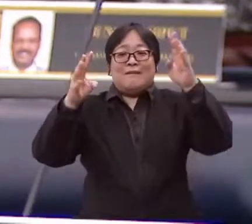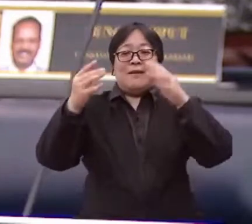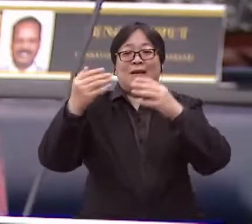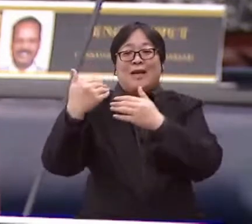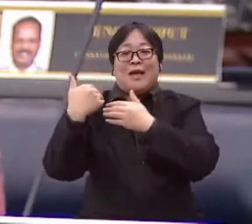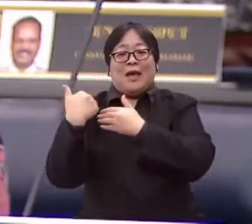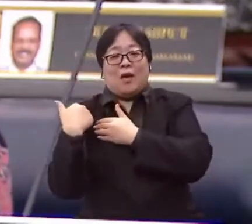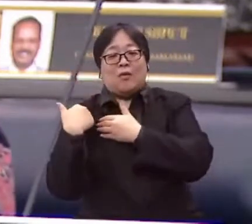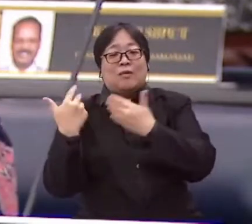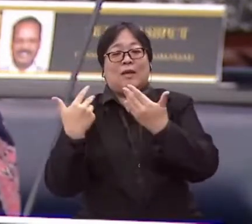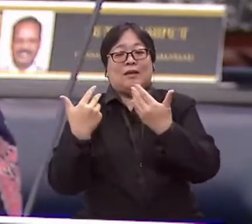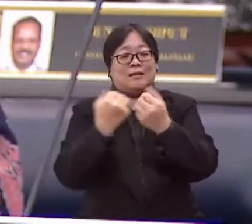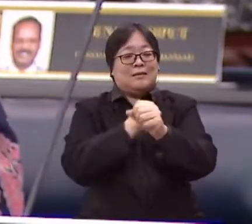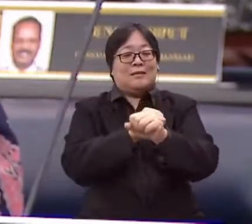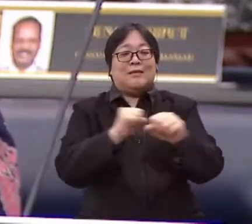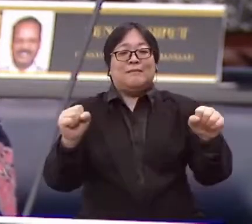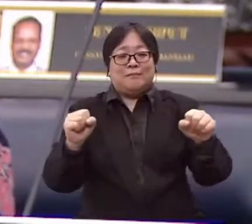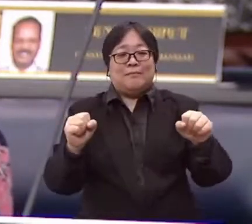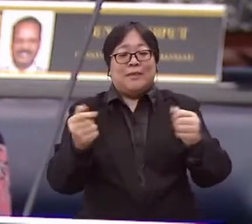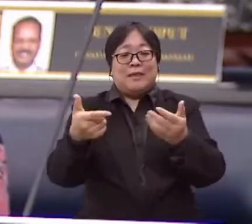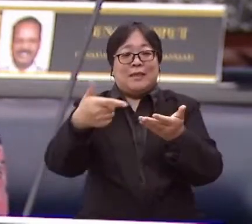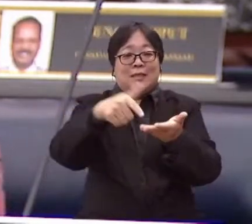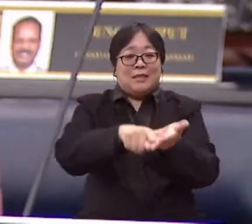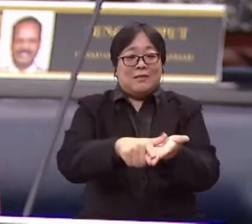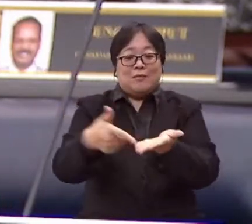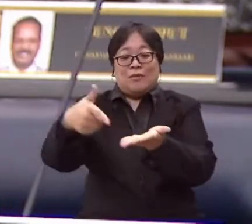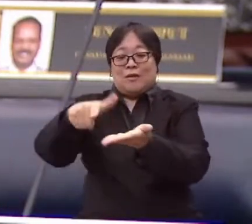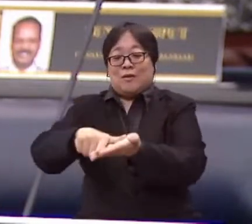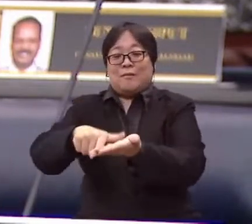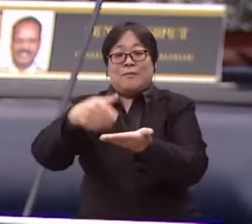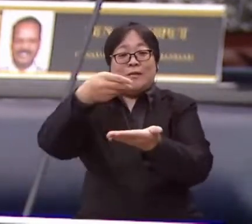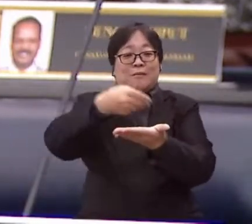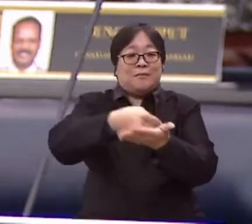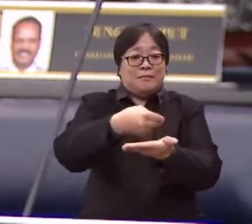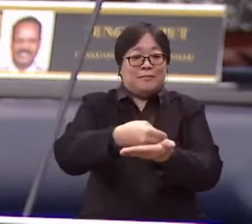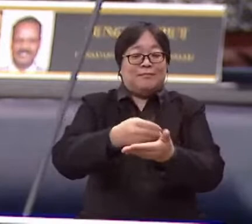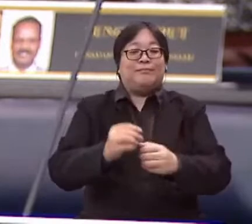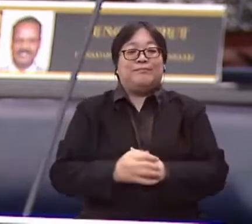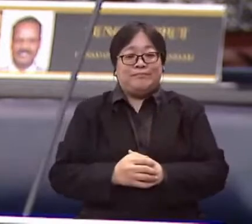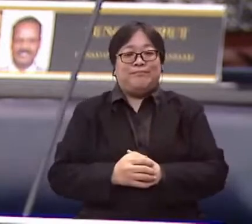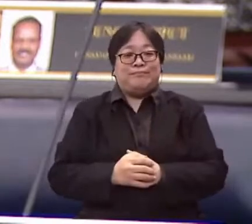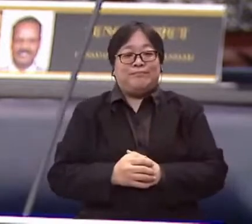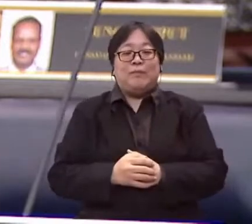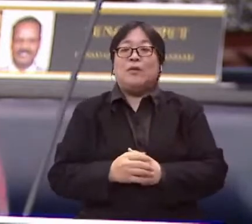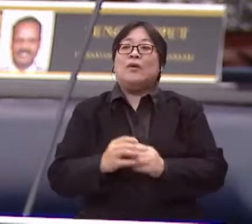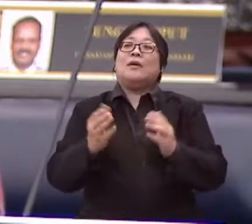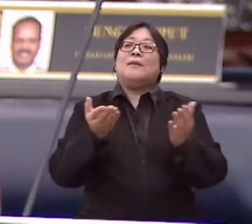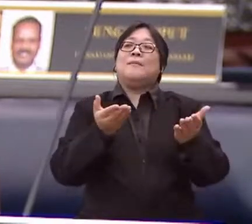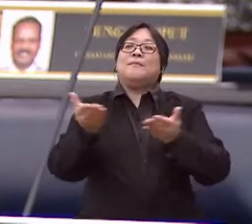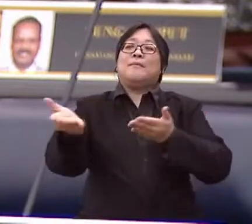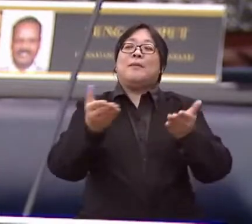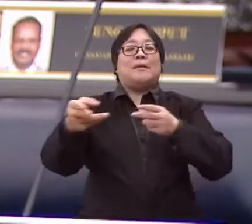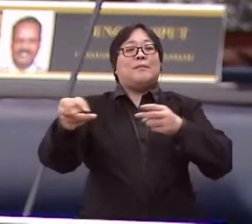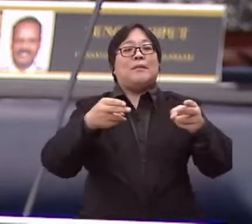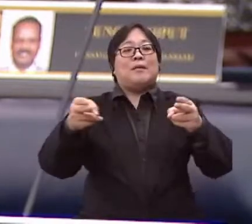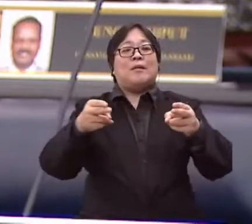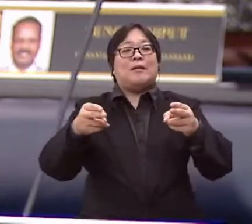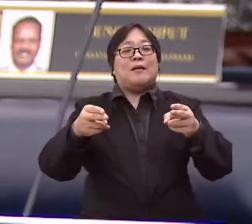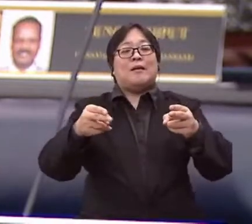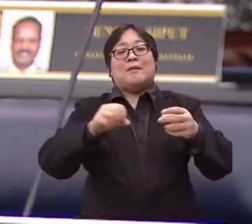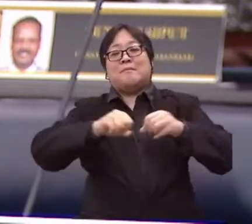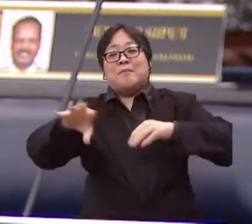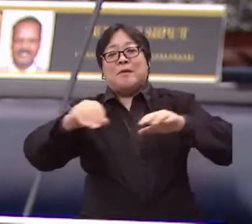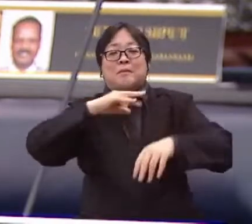dalam penyediaan laporan perbelanjaan kita pengurusan sisa